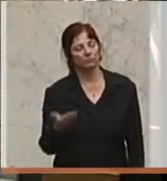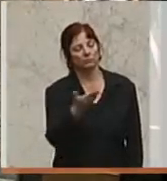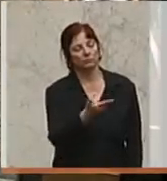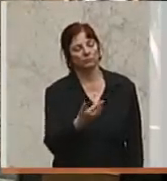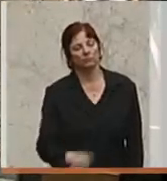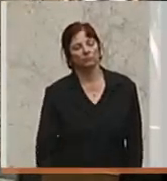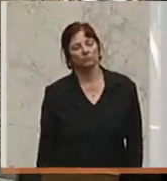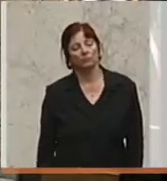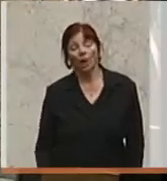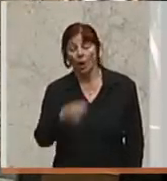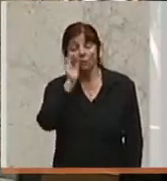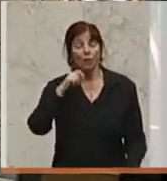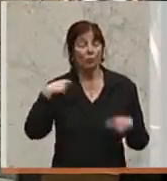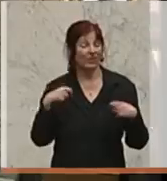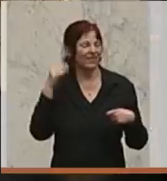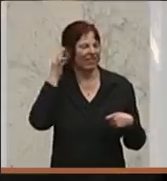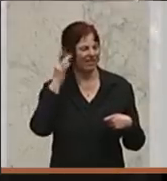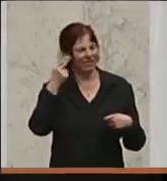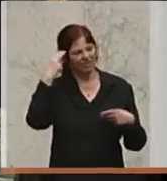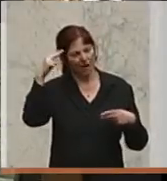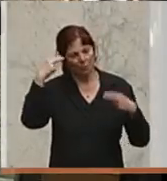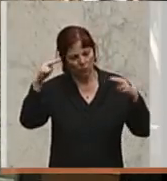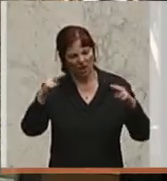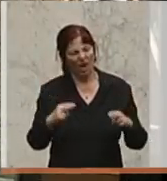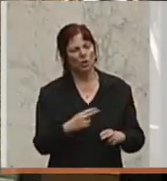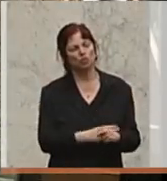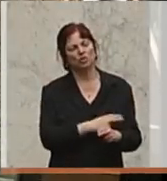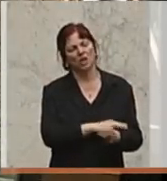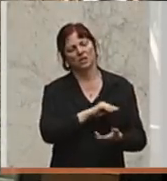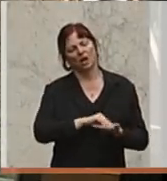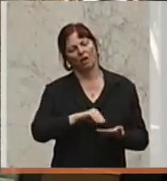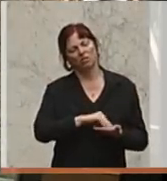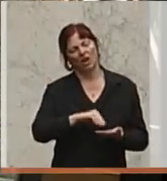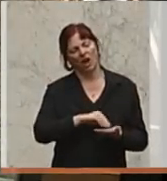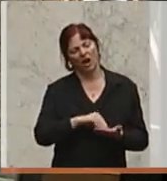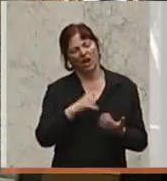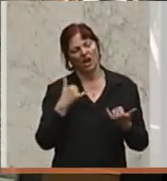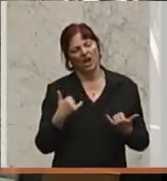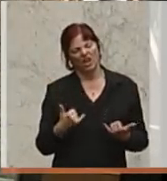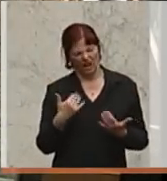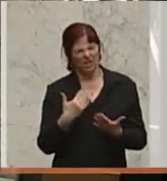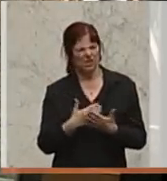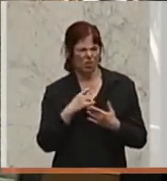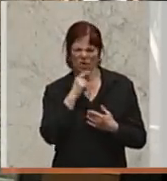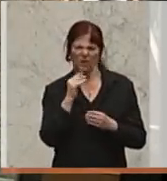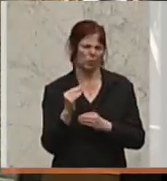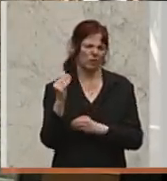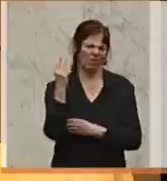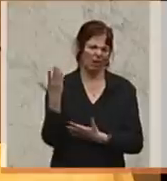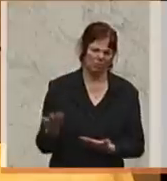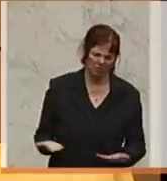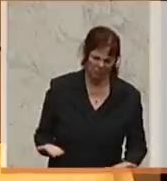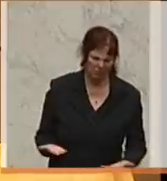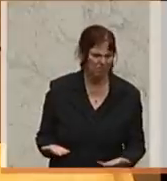Ja, Frau Präsidentin, meine Damen und Herren, Herr Staatssekretär, wir müssen schon ein bisschen die Kirche im Dorf lassen, beziehungsweise, um auf